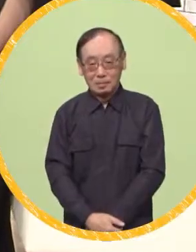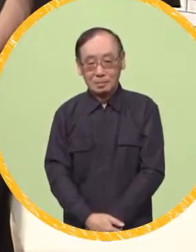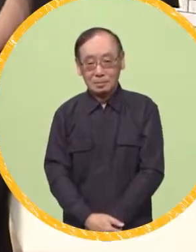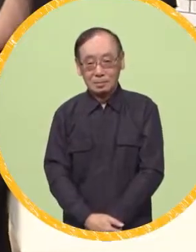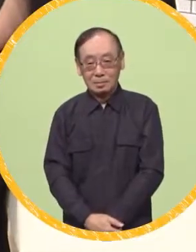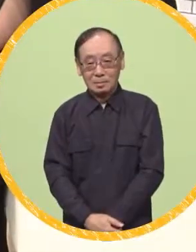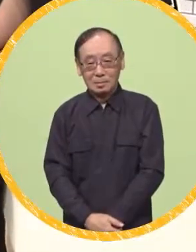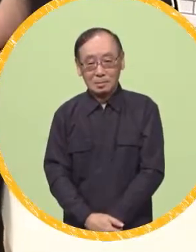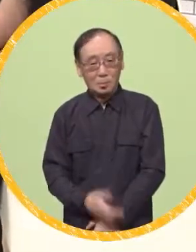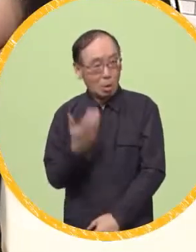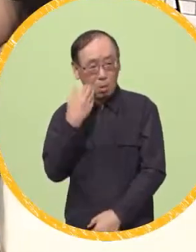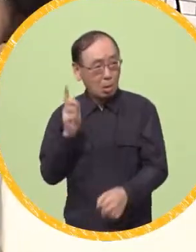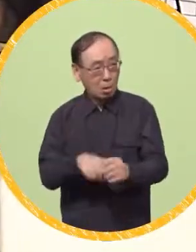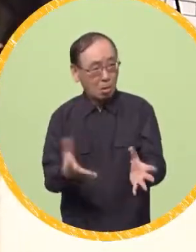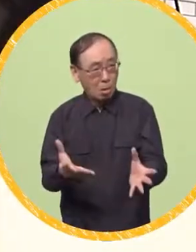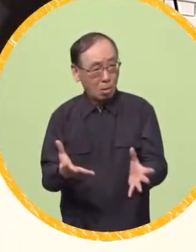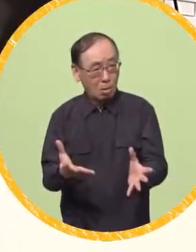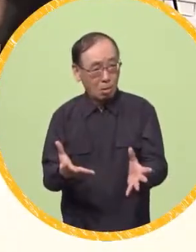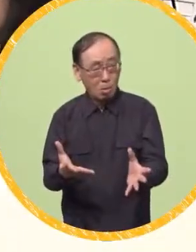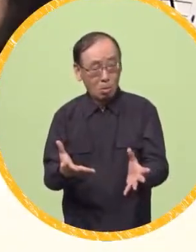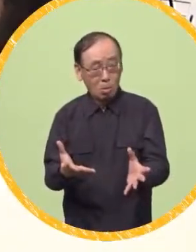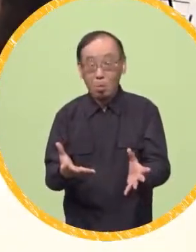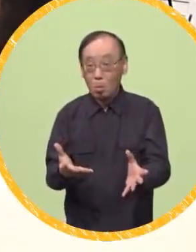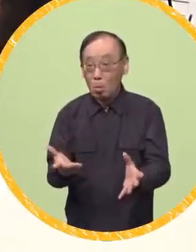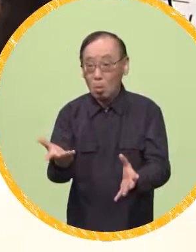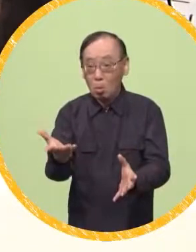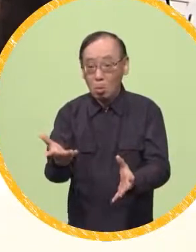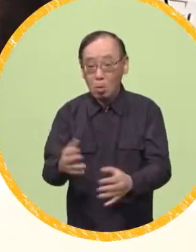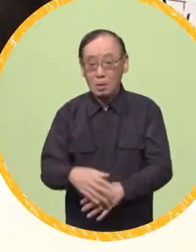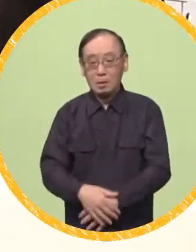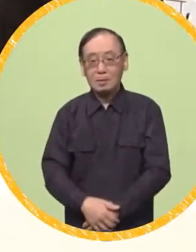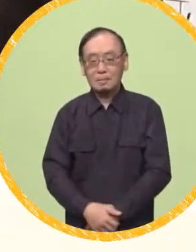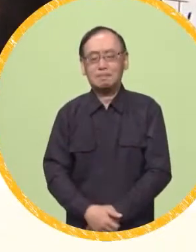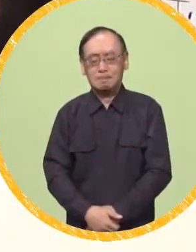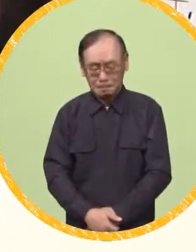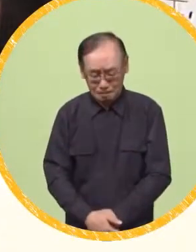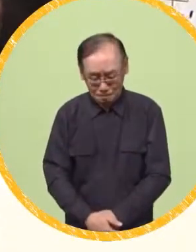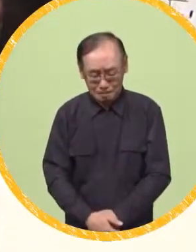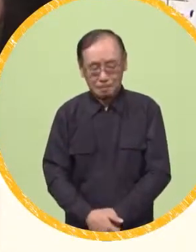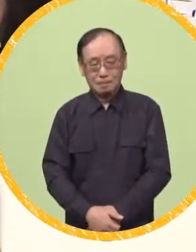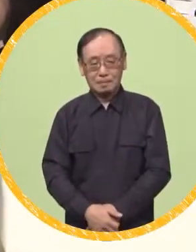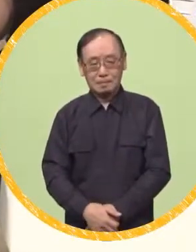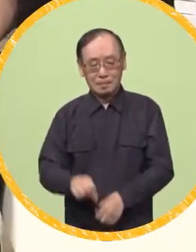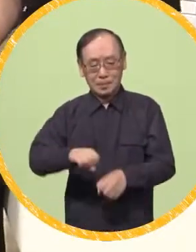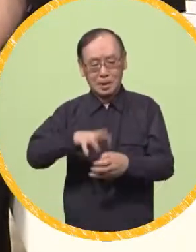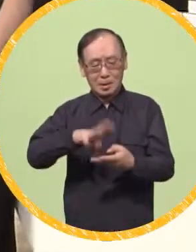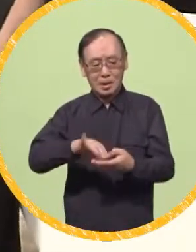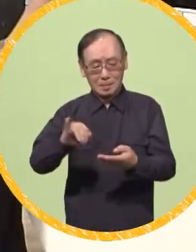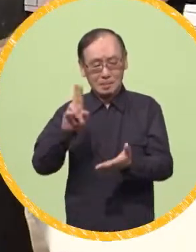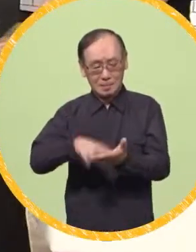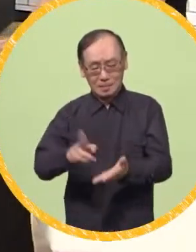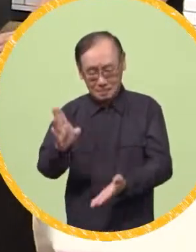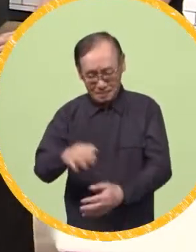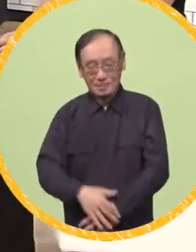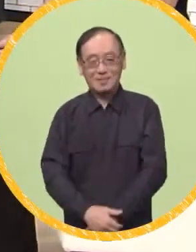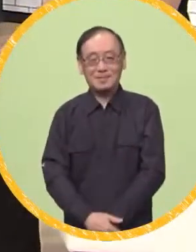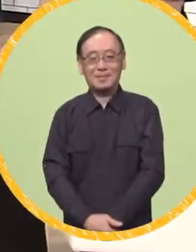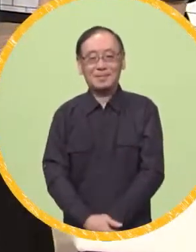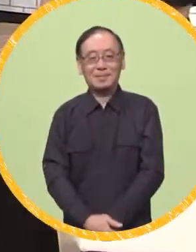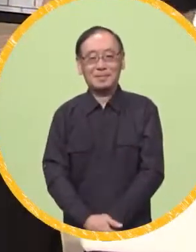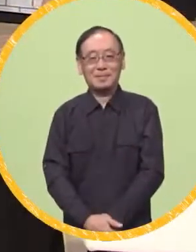られん鍵となるのでも白いだしてましたーーー武田さんに決めてもらいますか